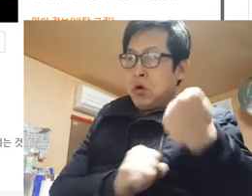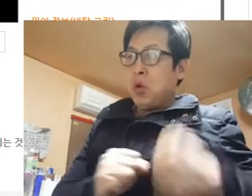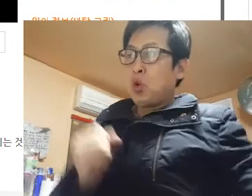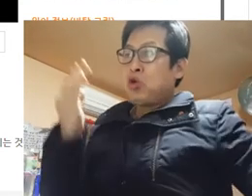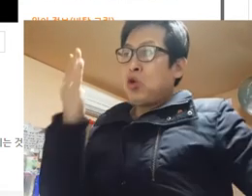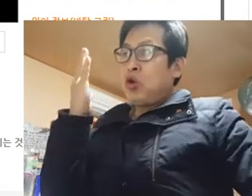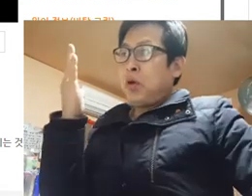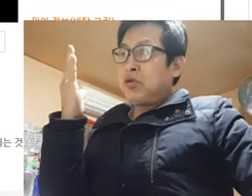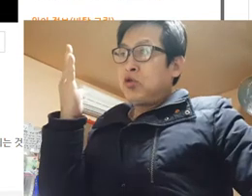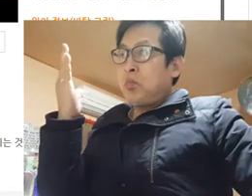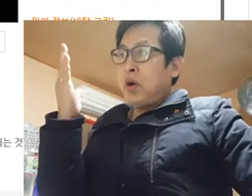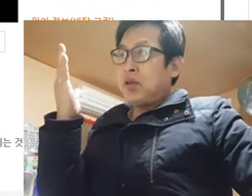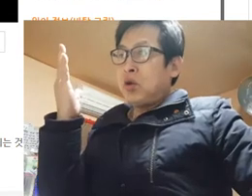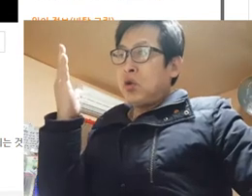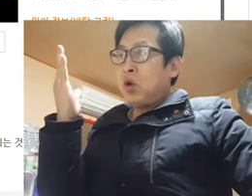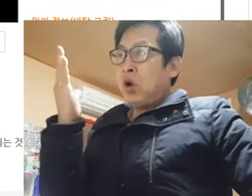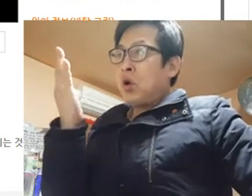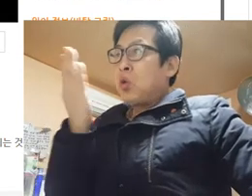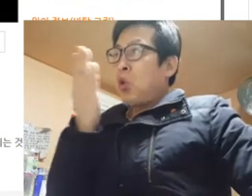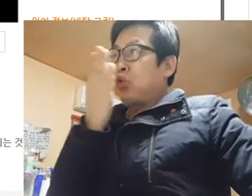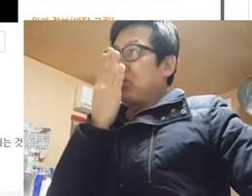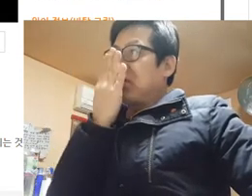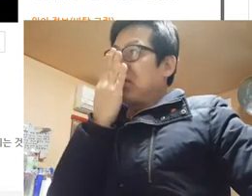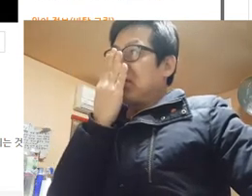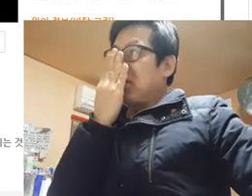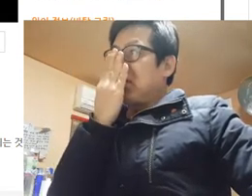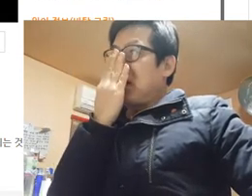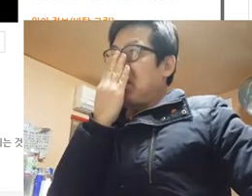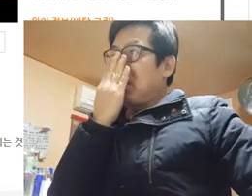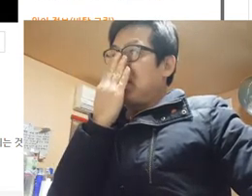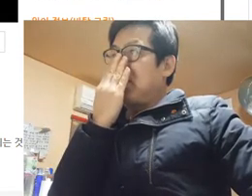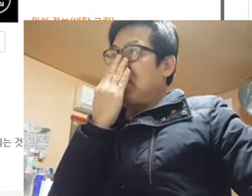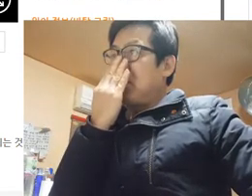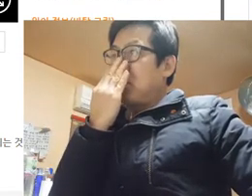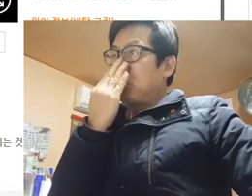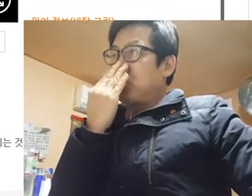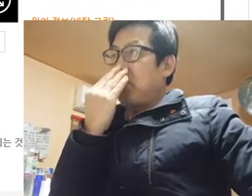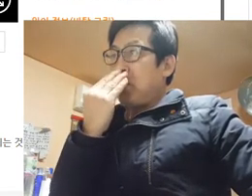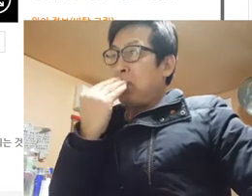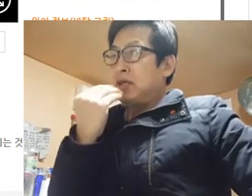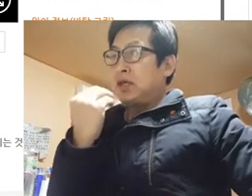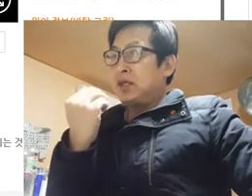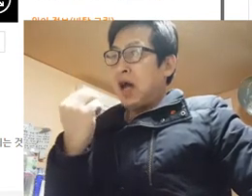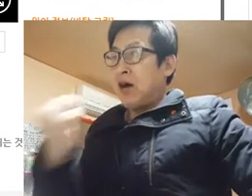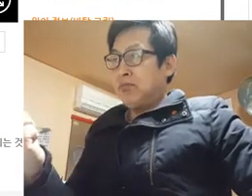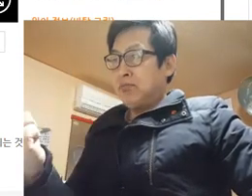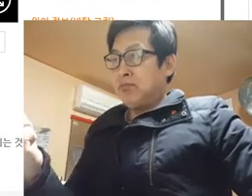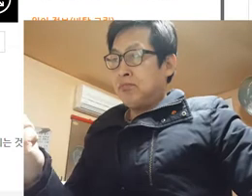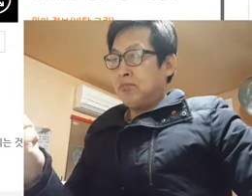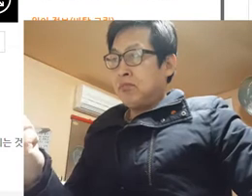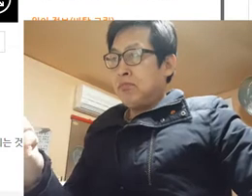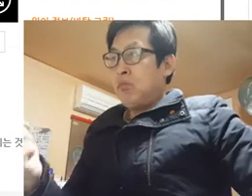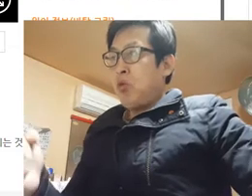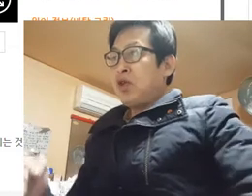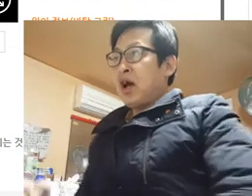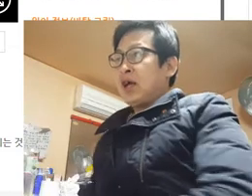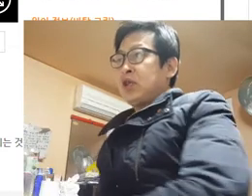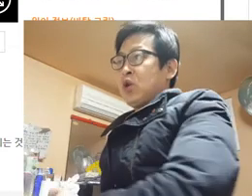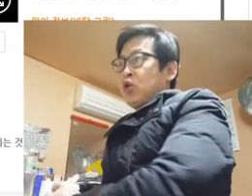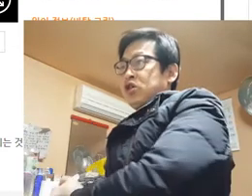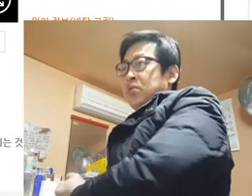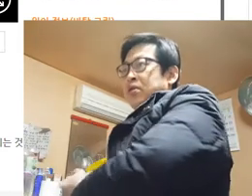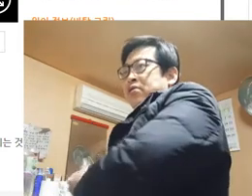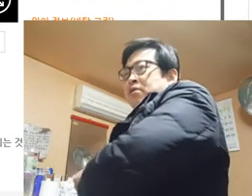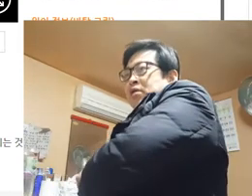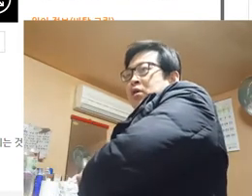오른손을 펴서 손바닥으로 콧등을 스쳐 내리면서 주먹을 진 다음 몸을 약간